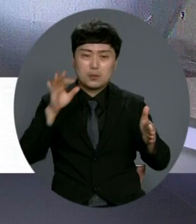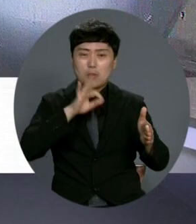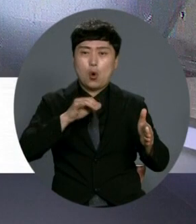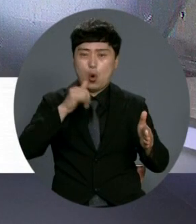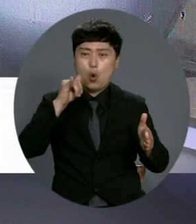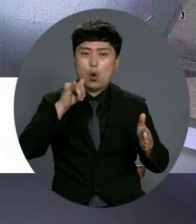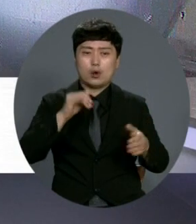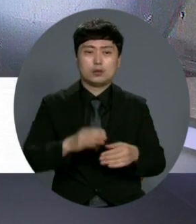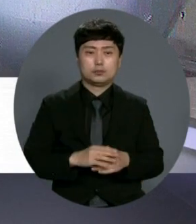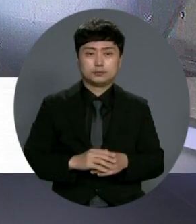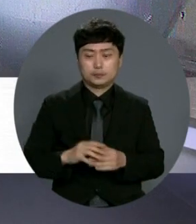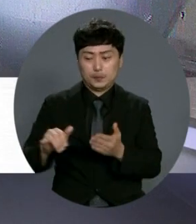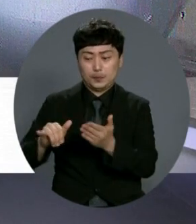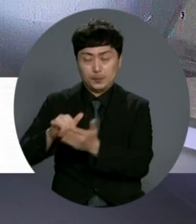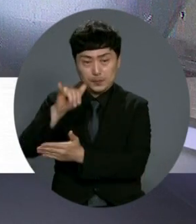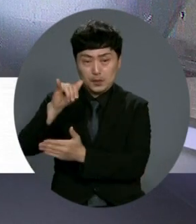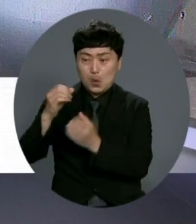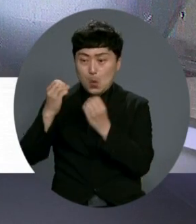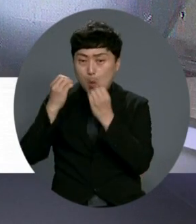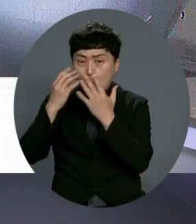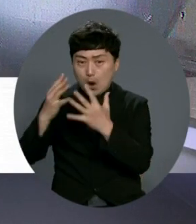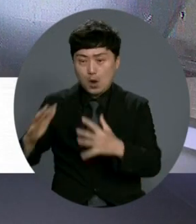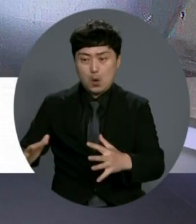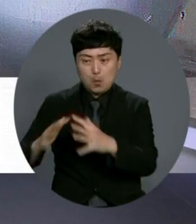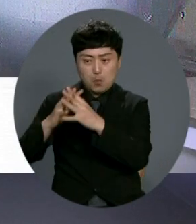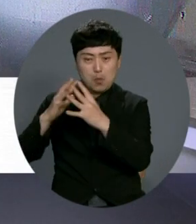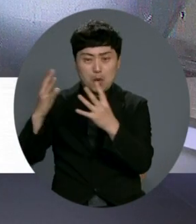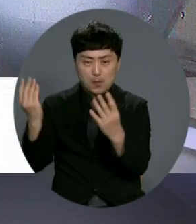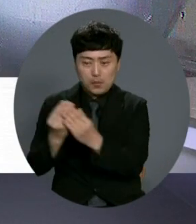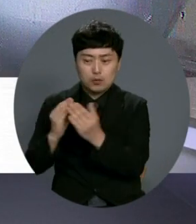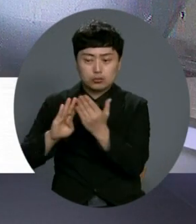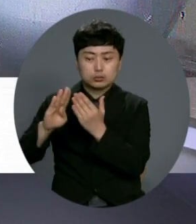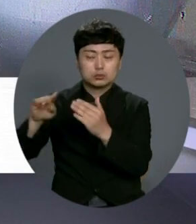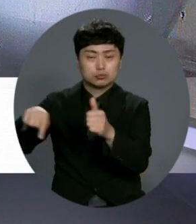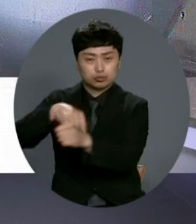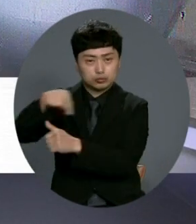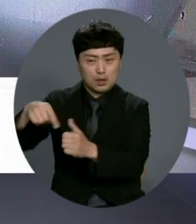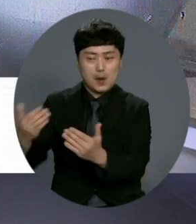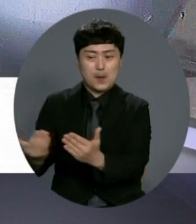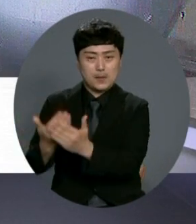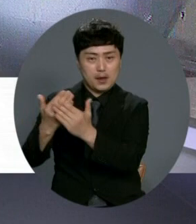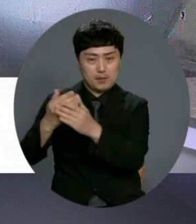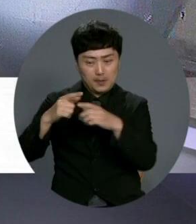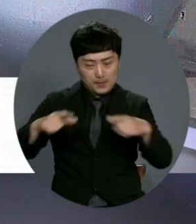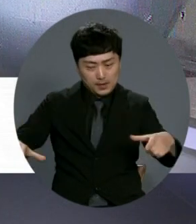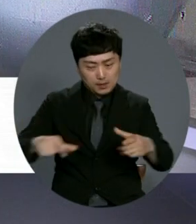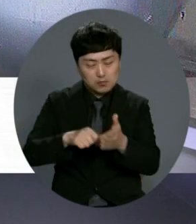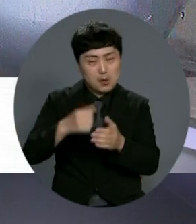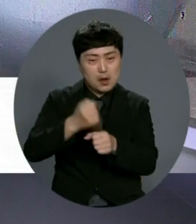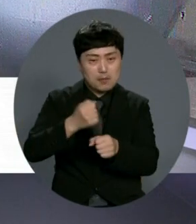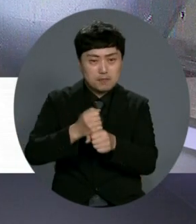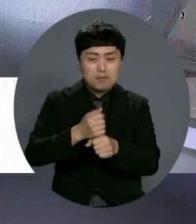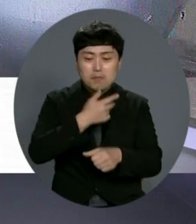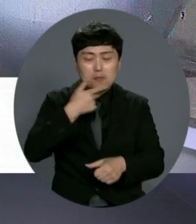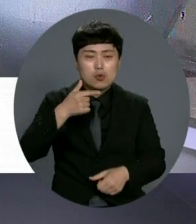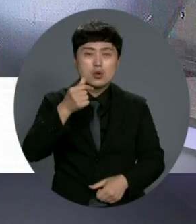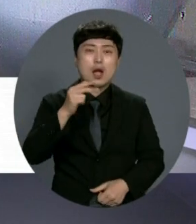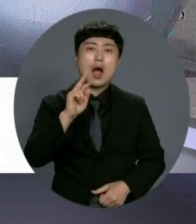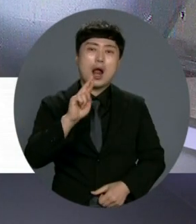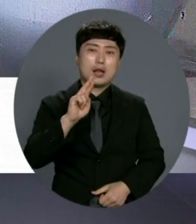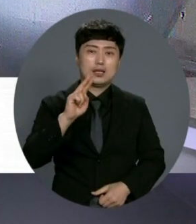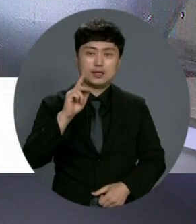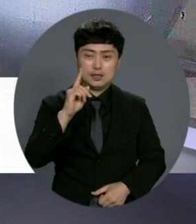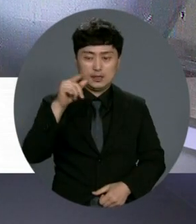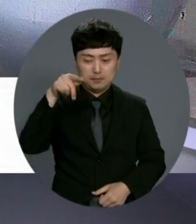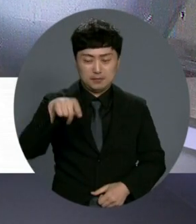경북 신공항이 성공적으로 건립된다면 신공항 경제권을 형성해 지역 내 총생산, GRDP 만년